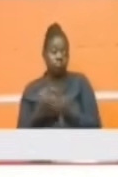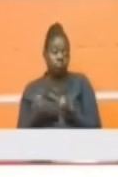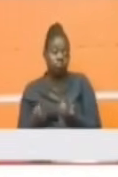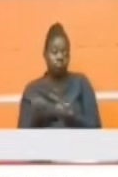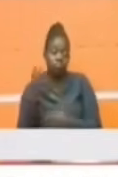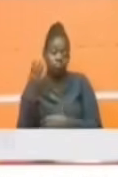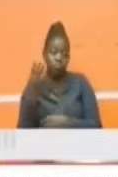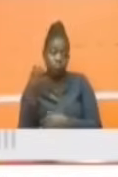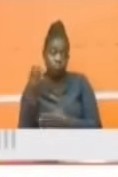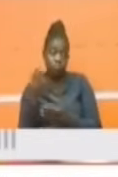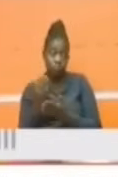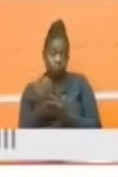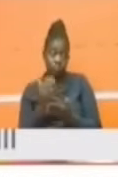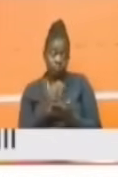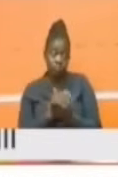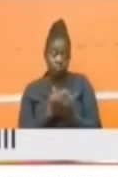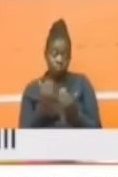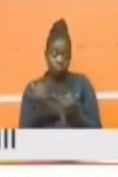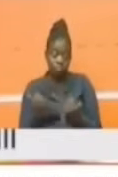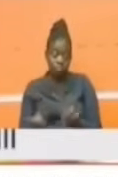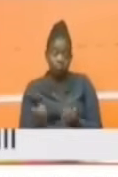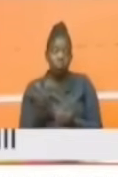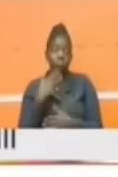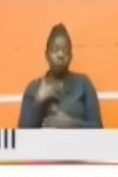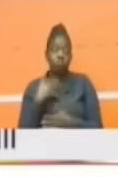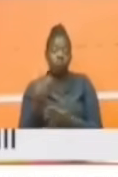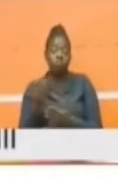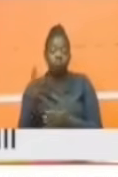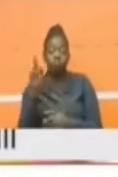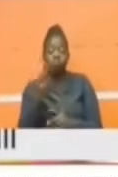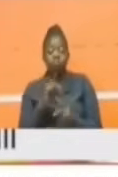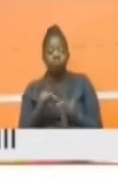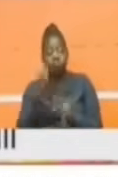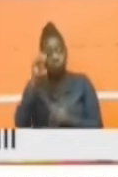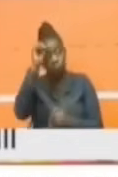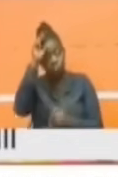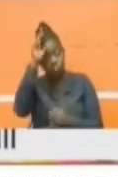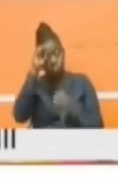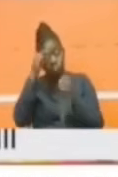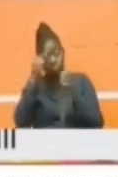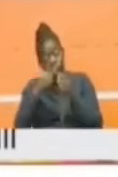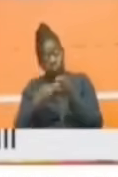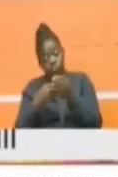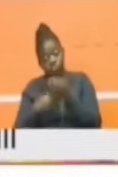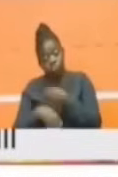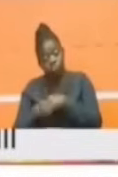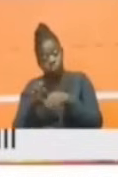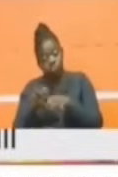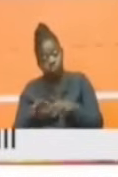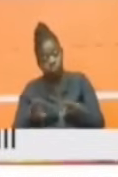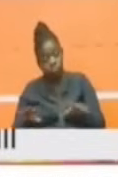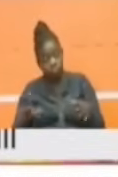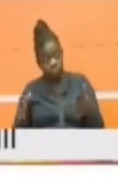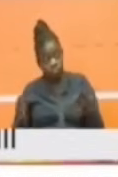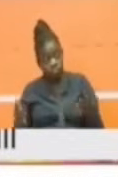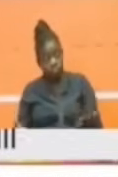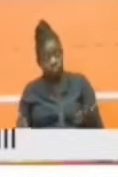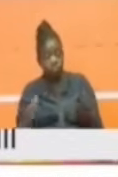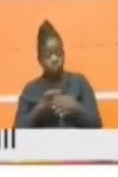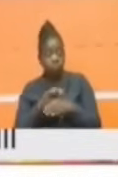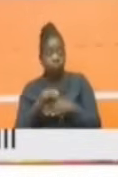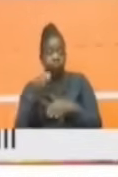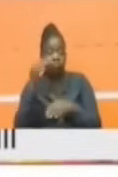nya kubanga kati nsi yetaga bayiya chichicho tunda mukatale nolwecho emirimu jino kati ngokola after